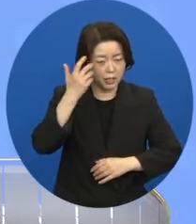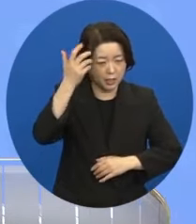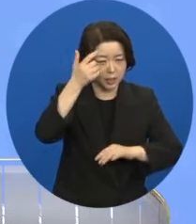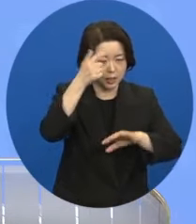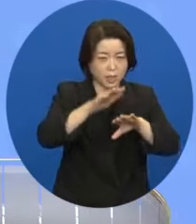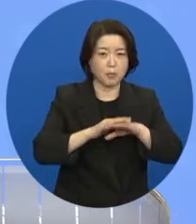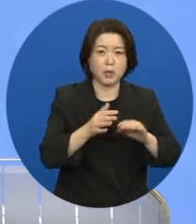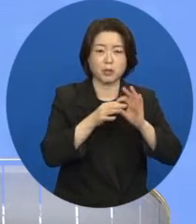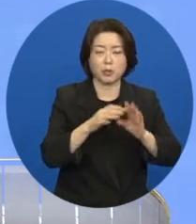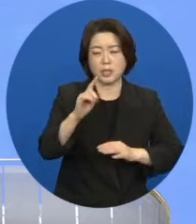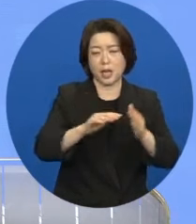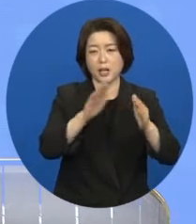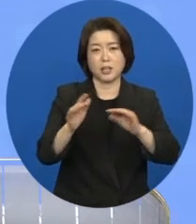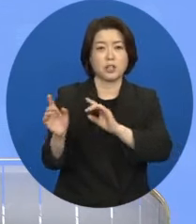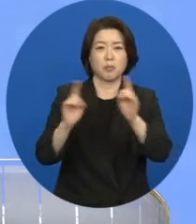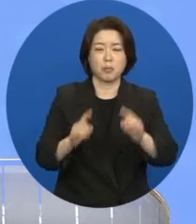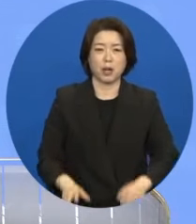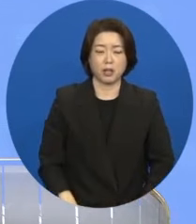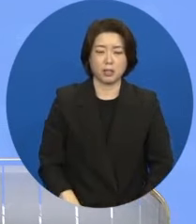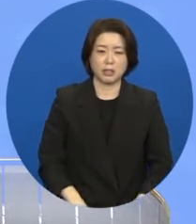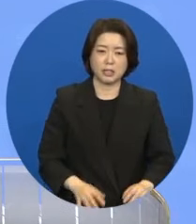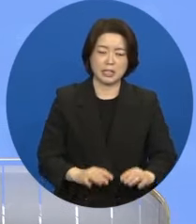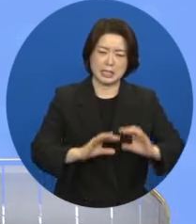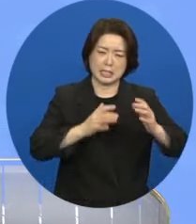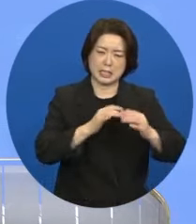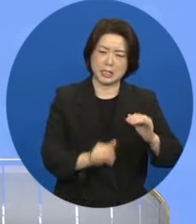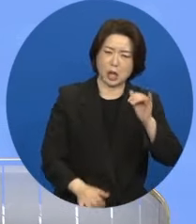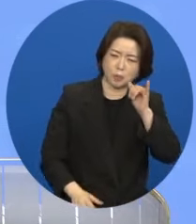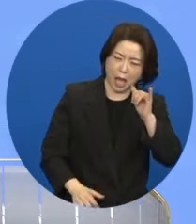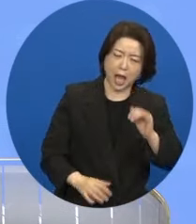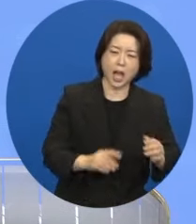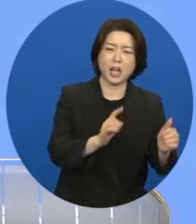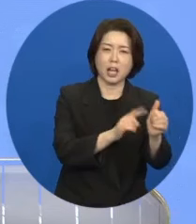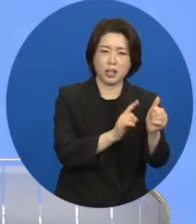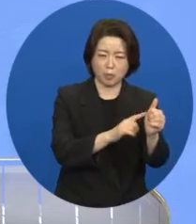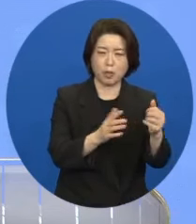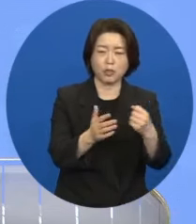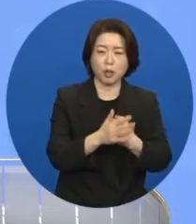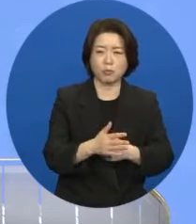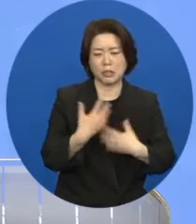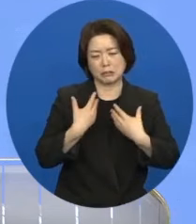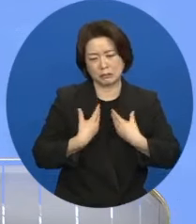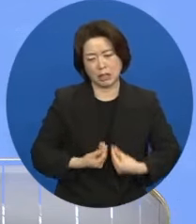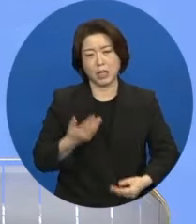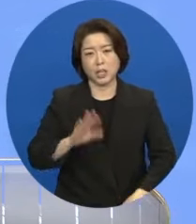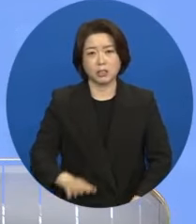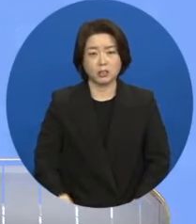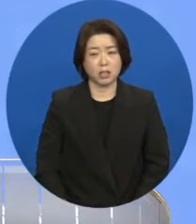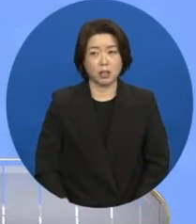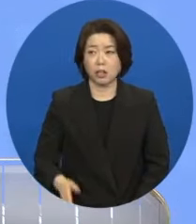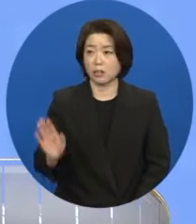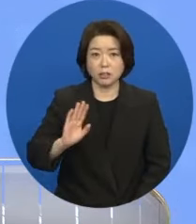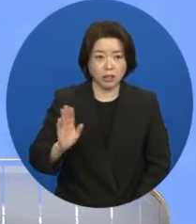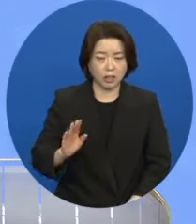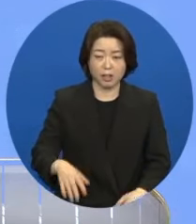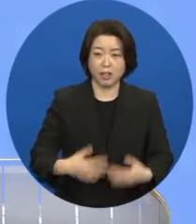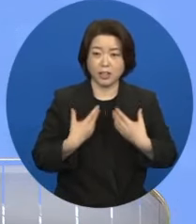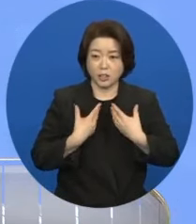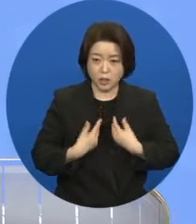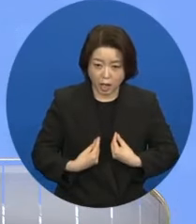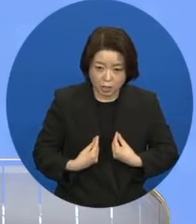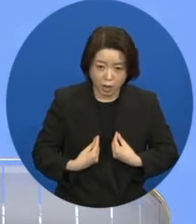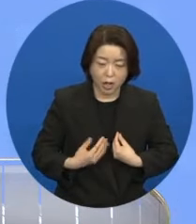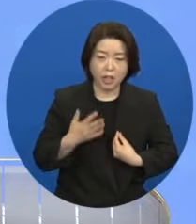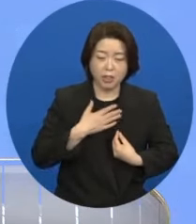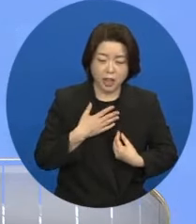살려주셨습니다 세상에 푹빠져 있는 남편 때문에 너무나 좌절했는데이 좌절한 영혼을 살려 주셨습니다 그날 그